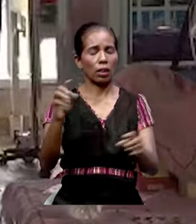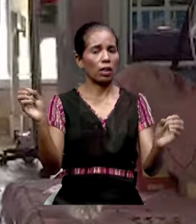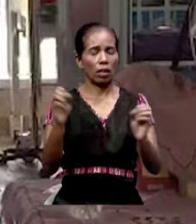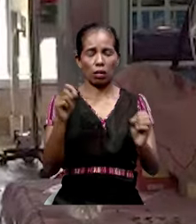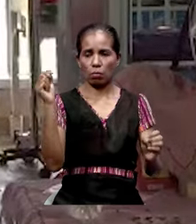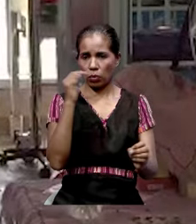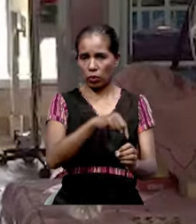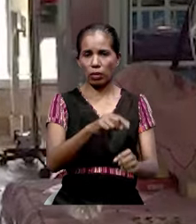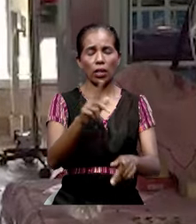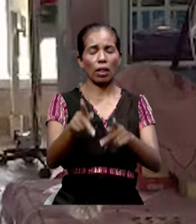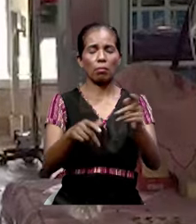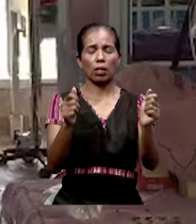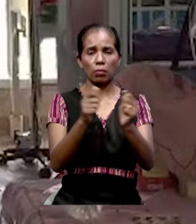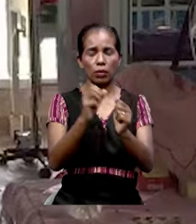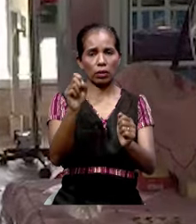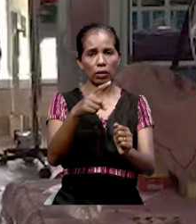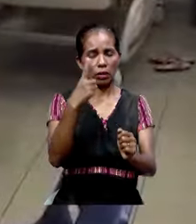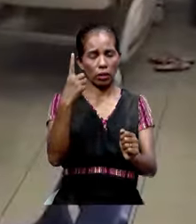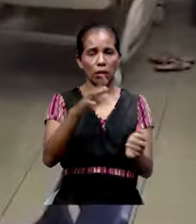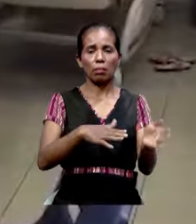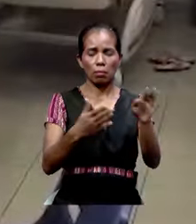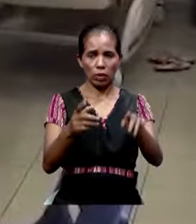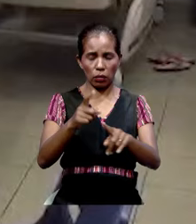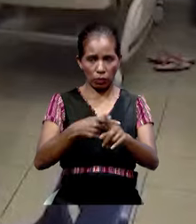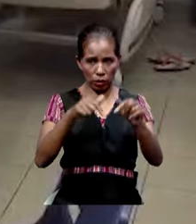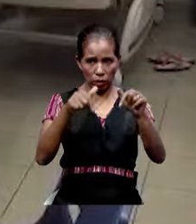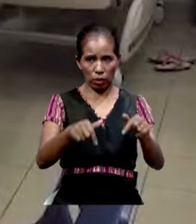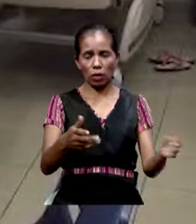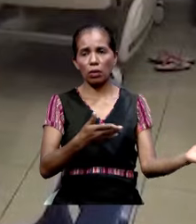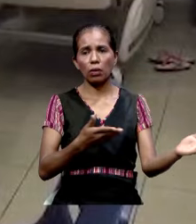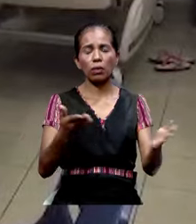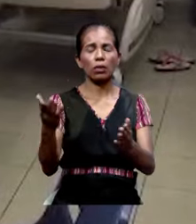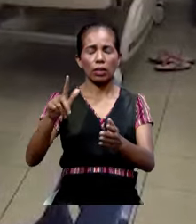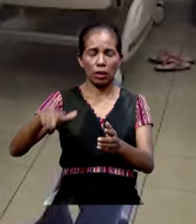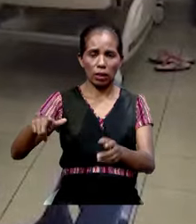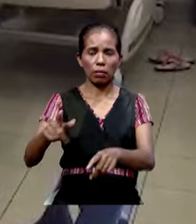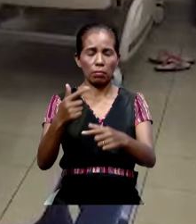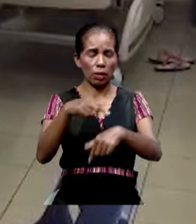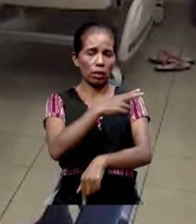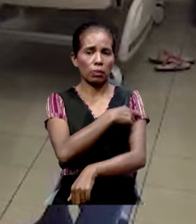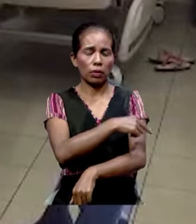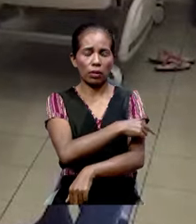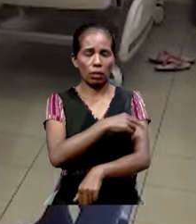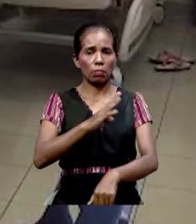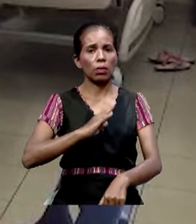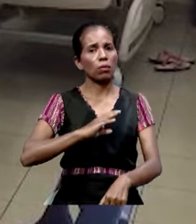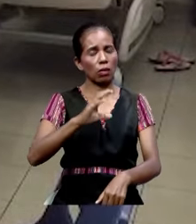be emanai sanlu resin ida mate ia fulang ne, tambalori tarde mai Hospital Regional Eduardo Ximenes